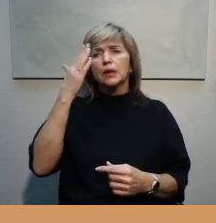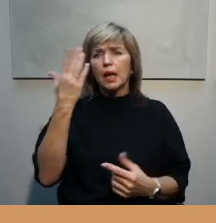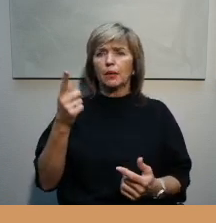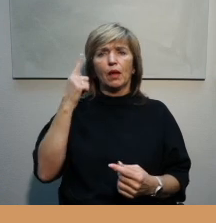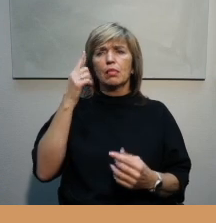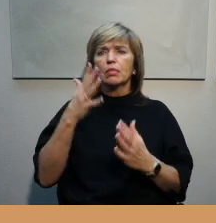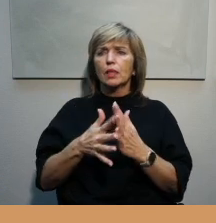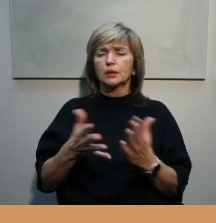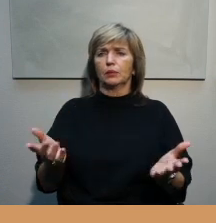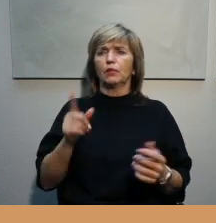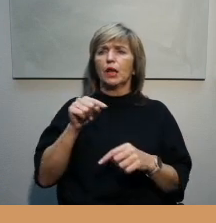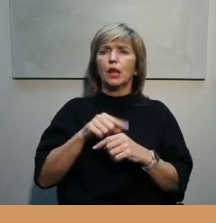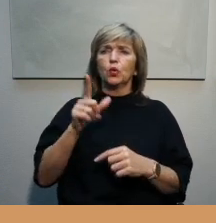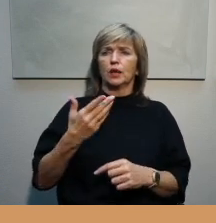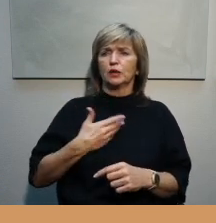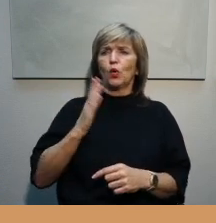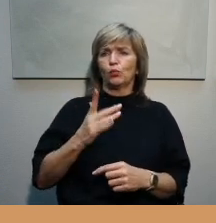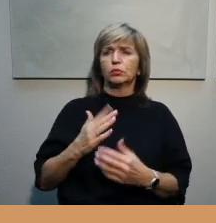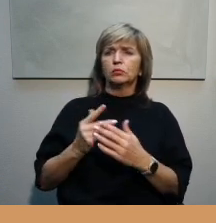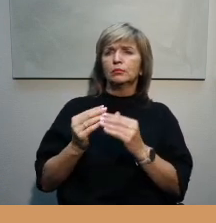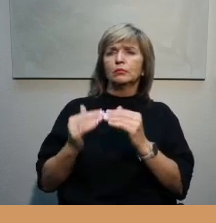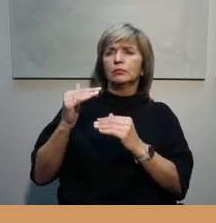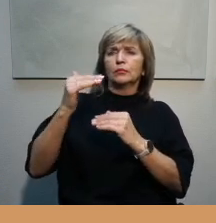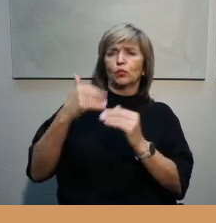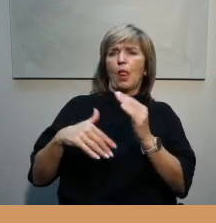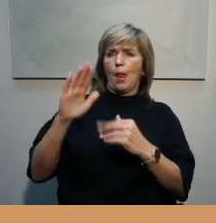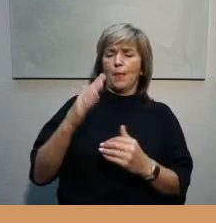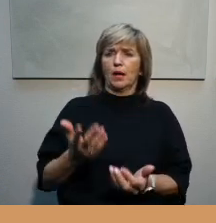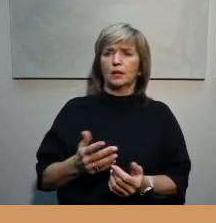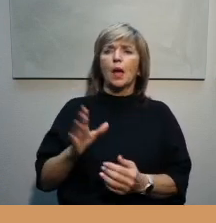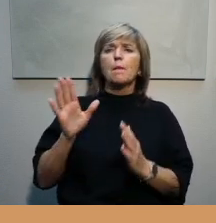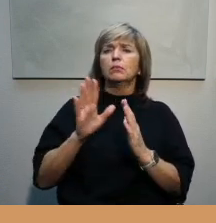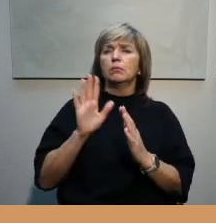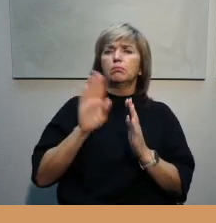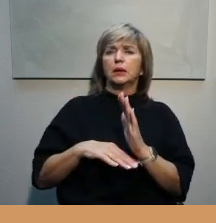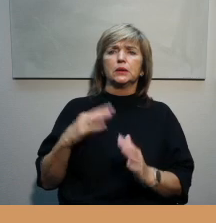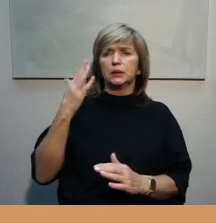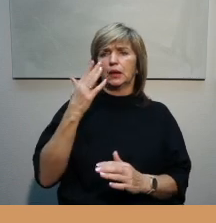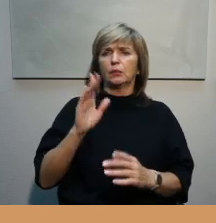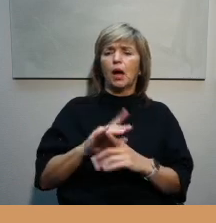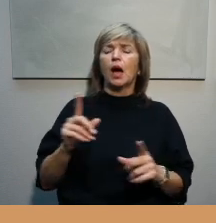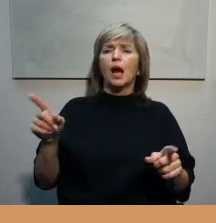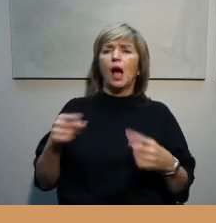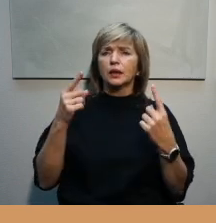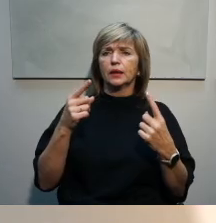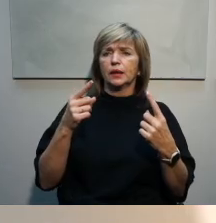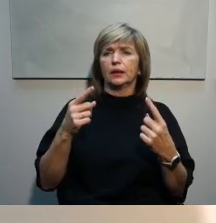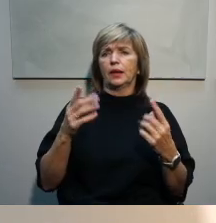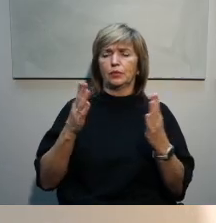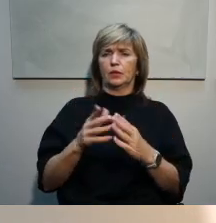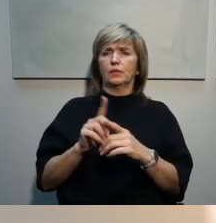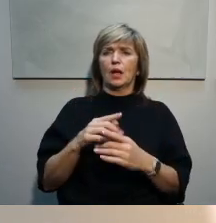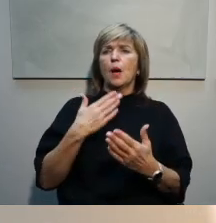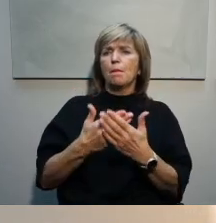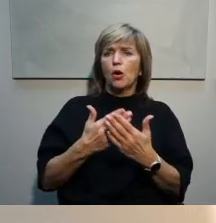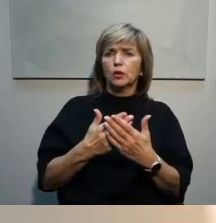nesaprot, nejūt, ka viņu dzīve varētu jebkā kļūt labāka, bezcerība. Arī attīstības kontekstā motivācija dzīvo